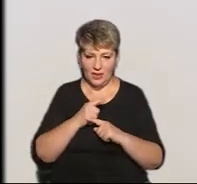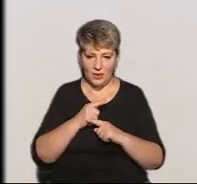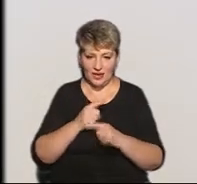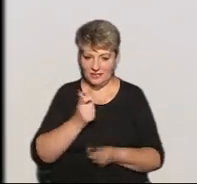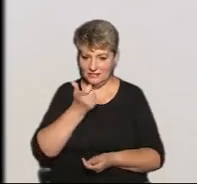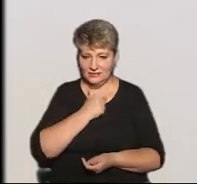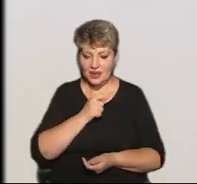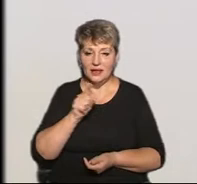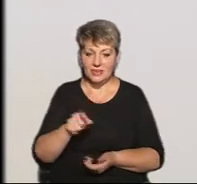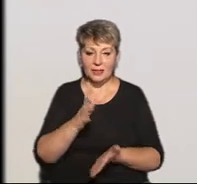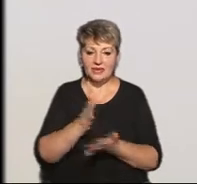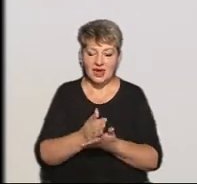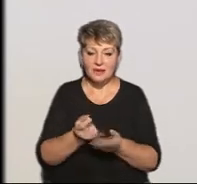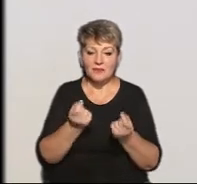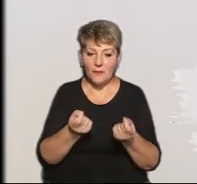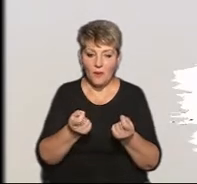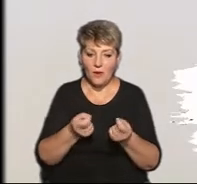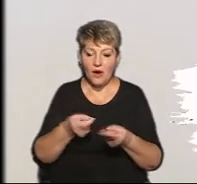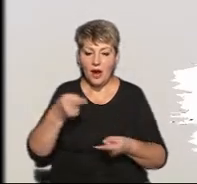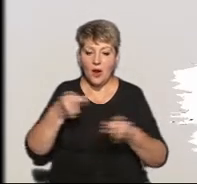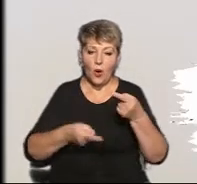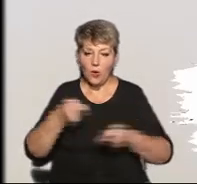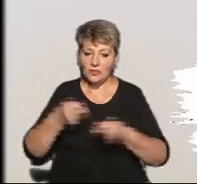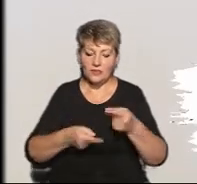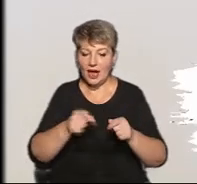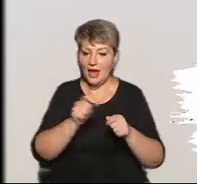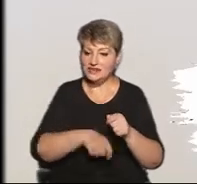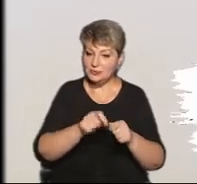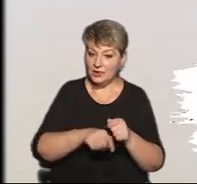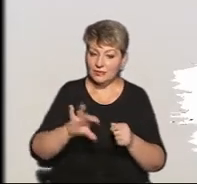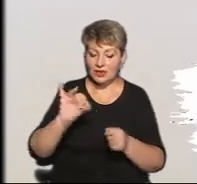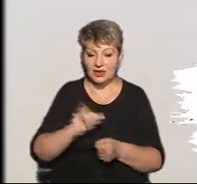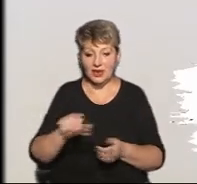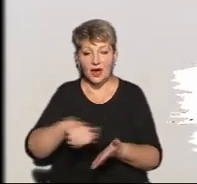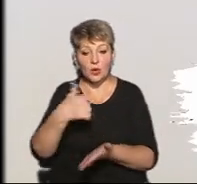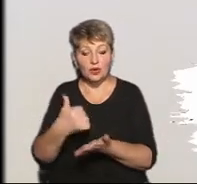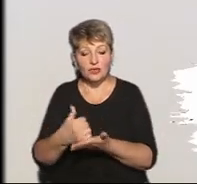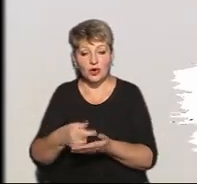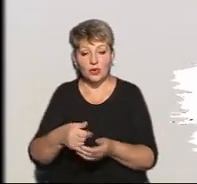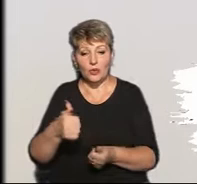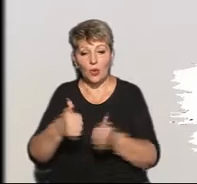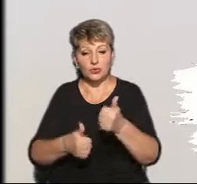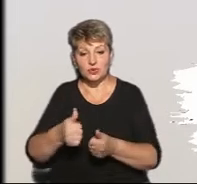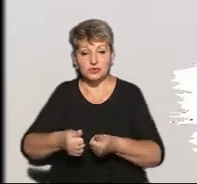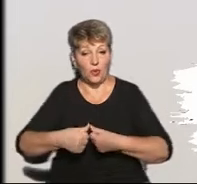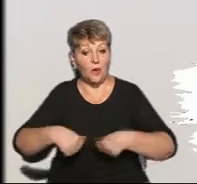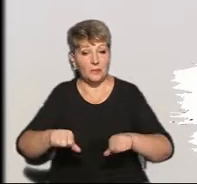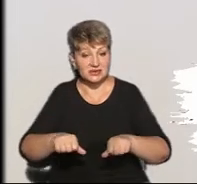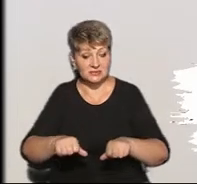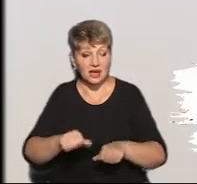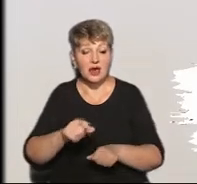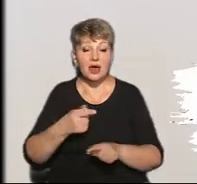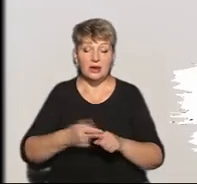там певний конфлікт між експертом і головою конкурсної комісії. На той